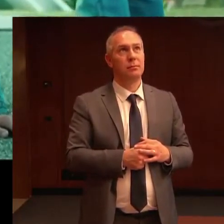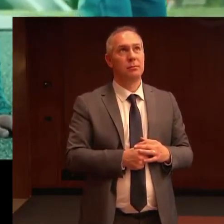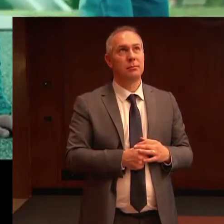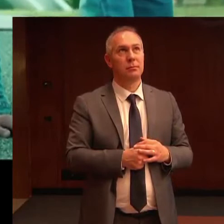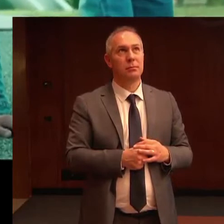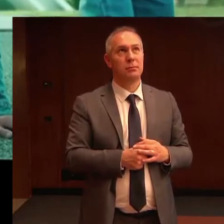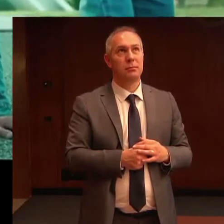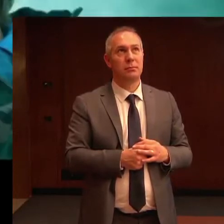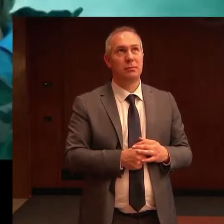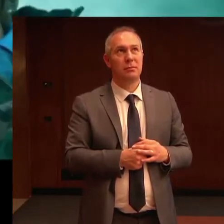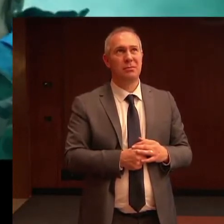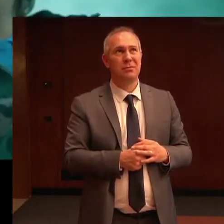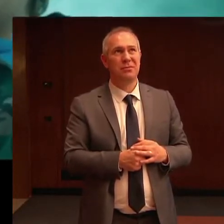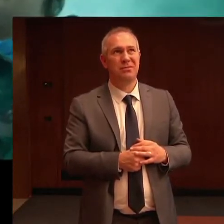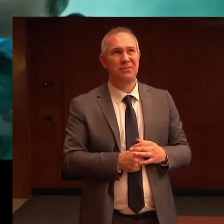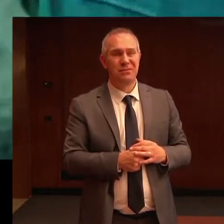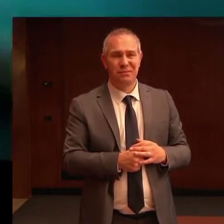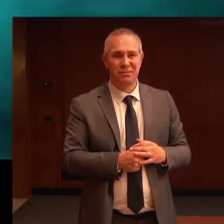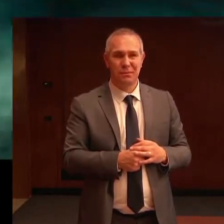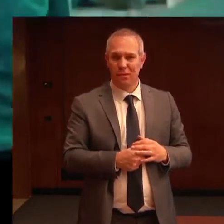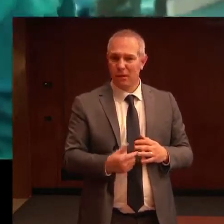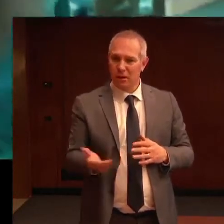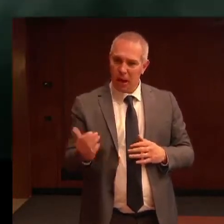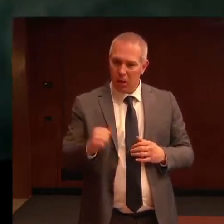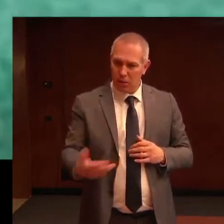Oh, la vecchia l'ha data di due, dammi pure quell'altro. No, questa è per me.